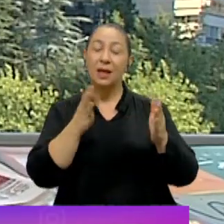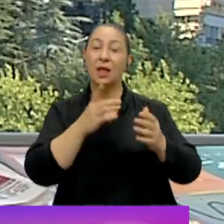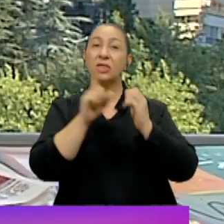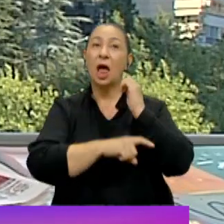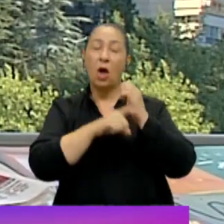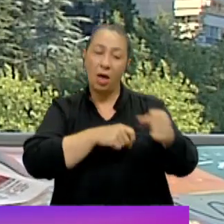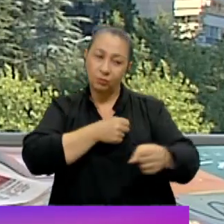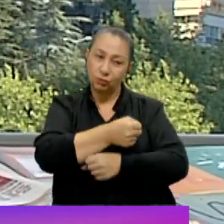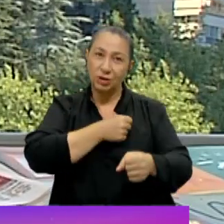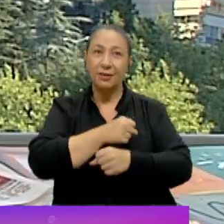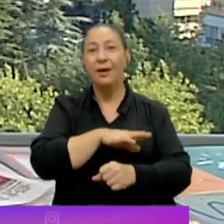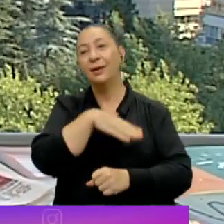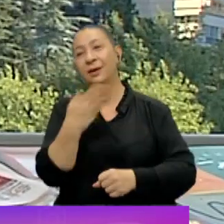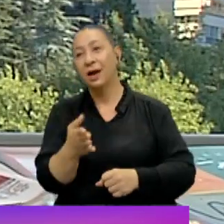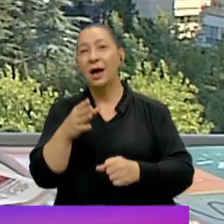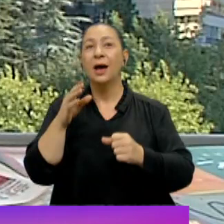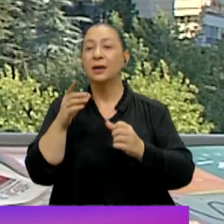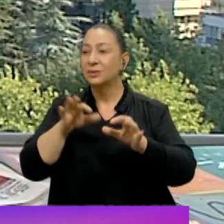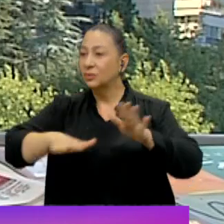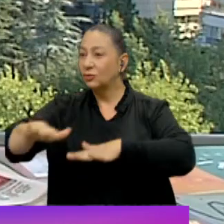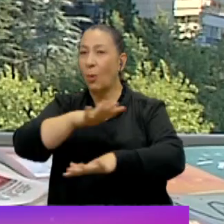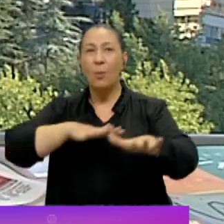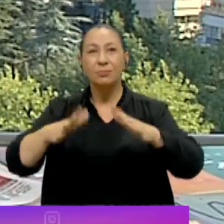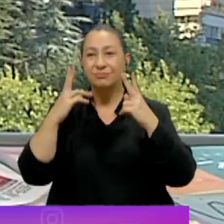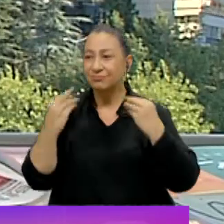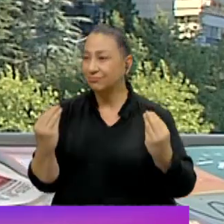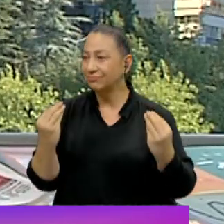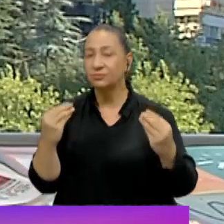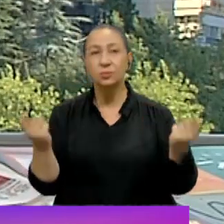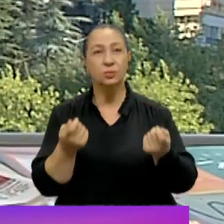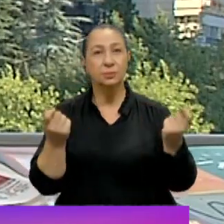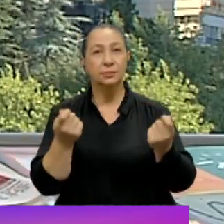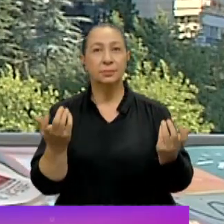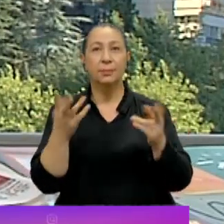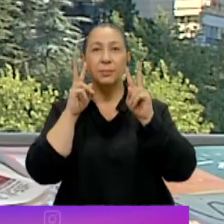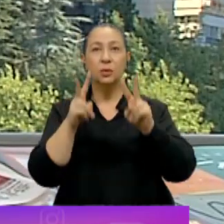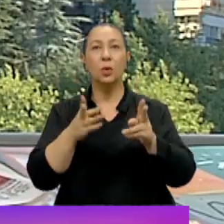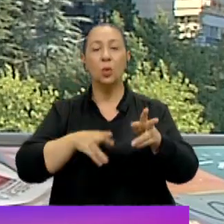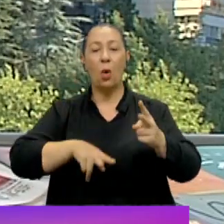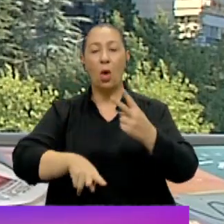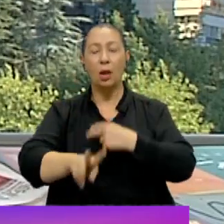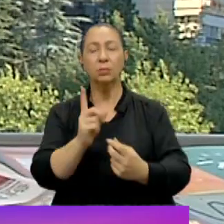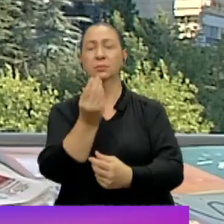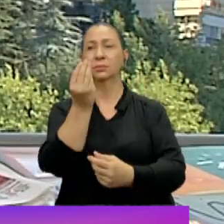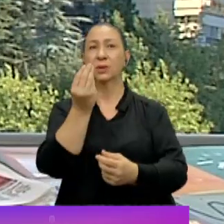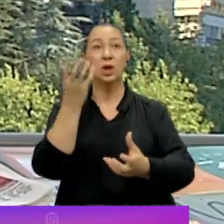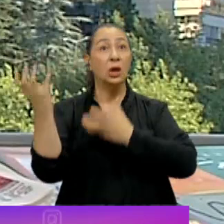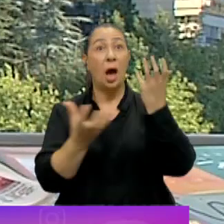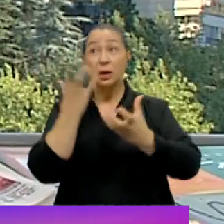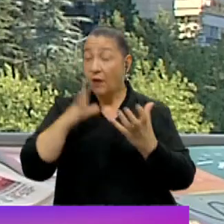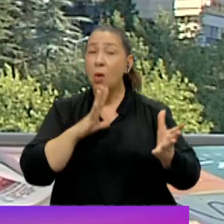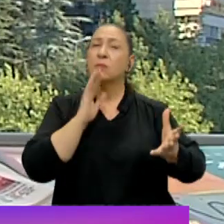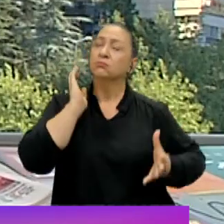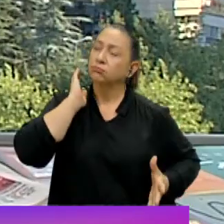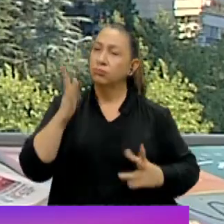terörle mücadele ediyorlar, diğer yandan asayişle mücadele ediyorlar. İşte bakıyorsunuz yolda karşılaştıkları durum, yangın oluyor oraya